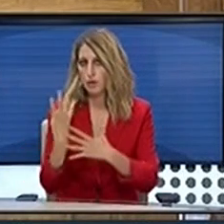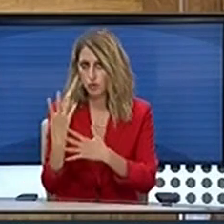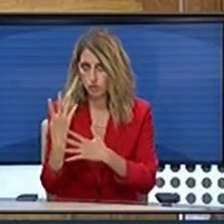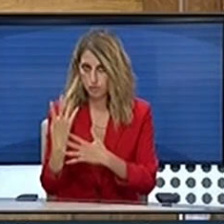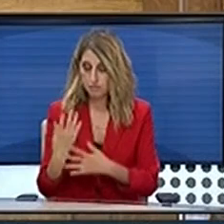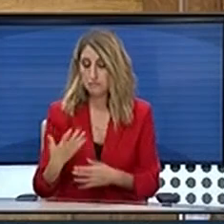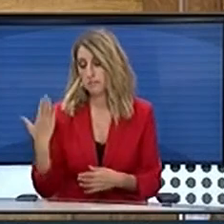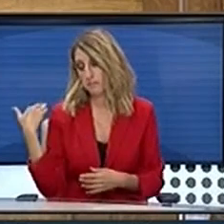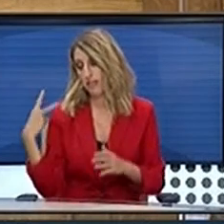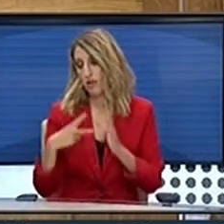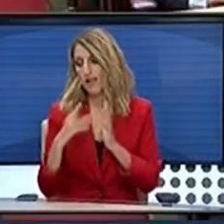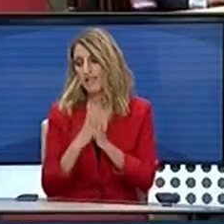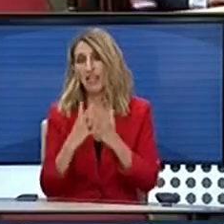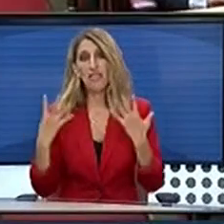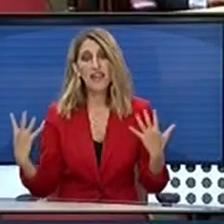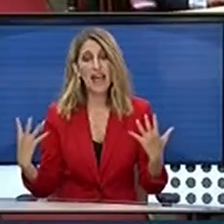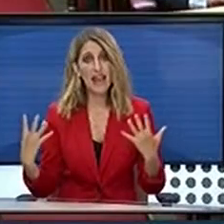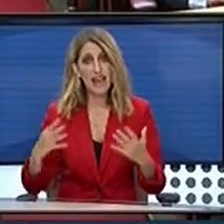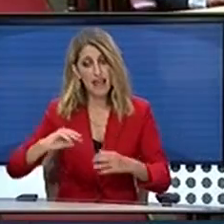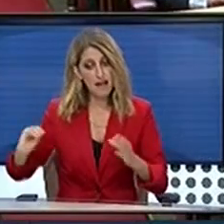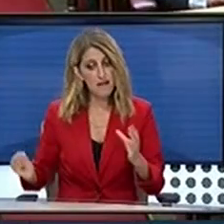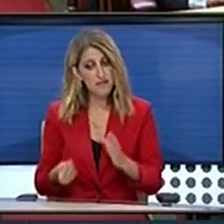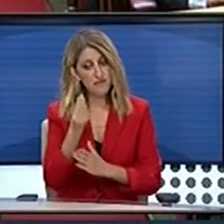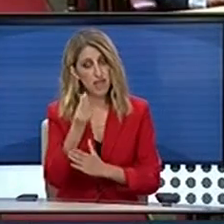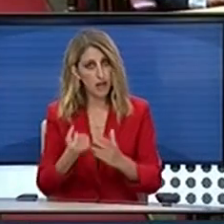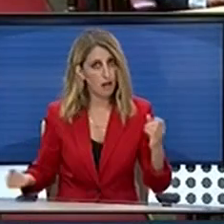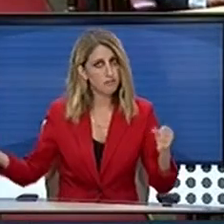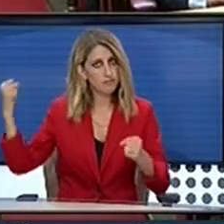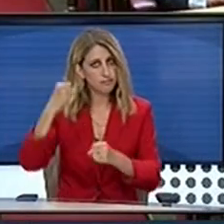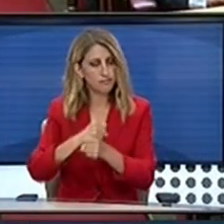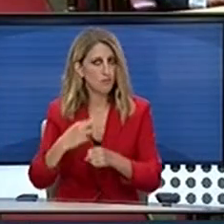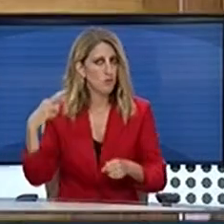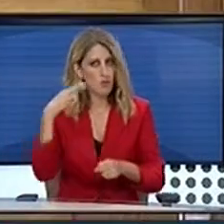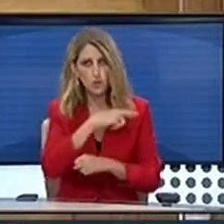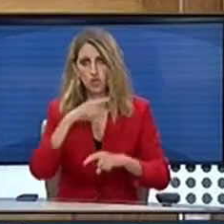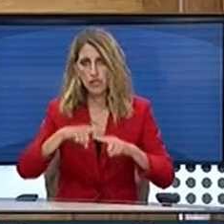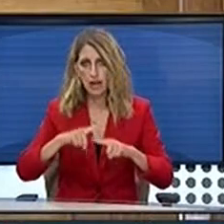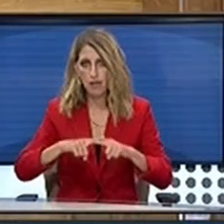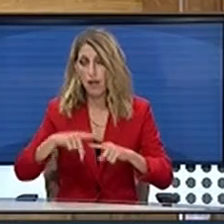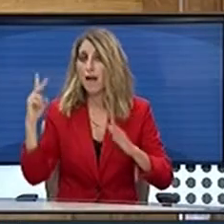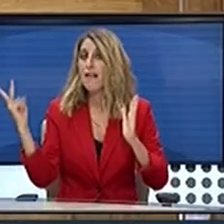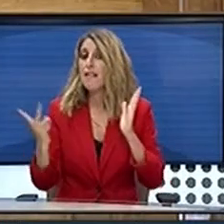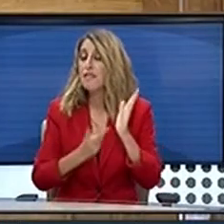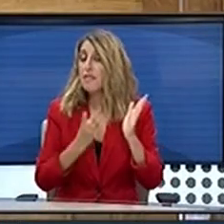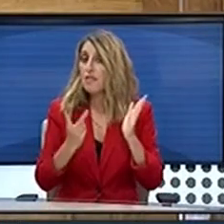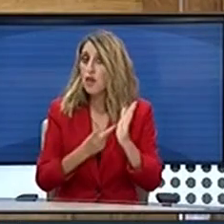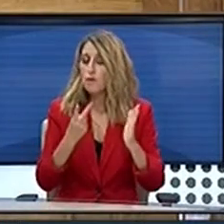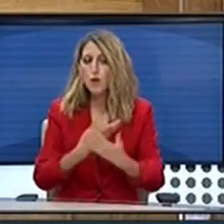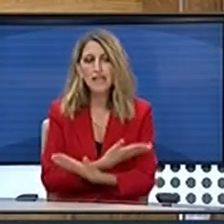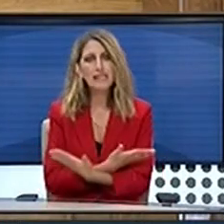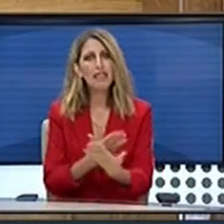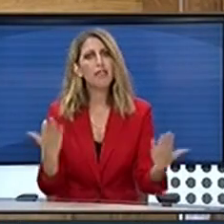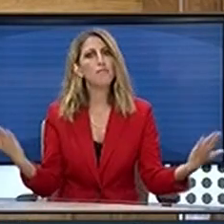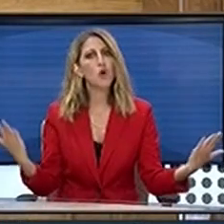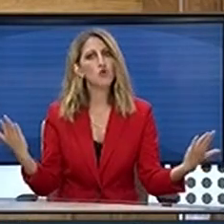μου, δύο φορές μάλιστα δημόσια και κατηδίαν, κάλεσα τον κύριο Ανδρουλάκη να συναντηθούμε, να